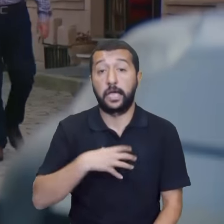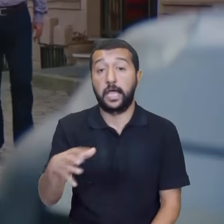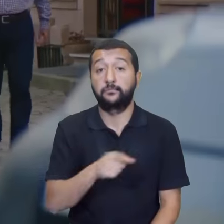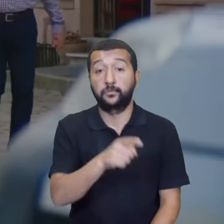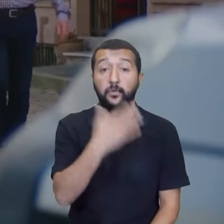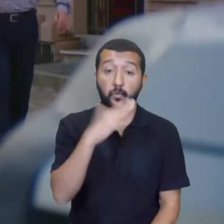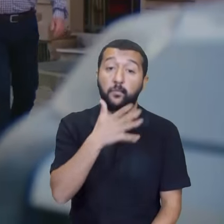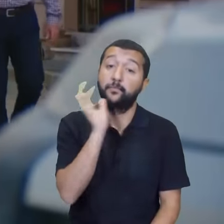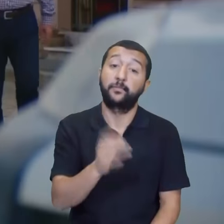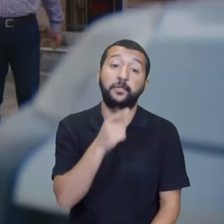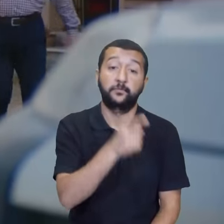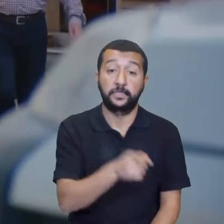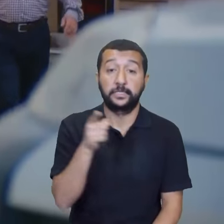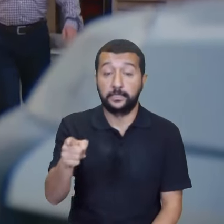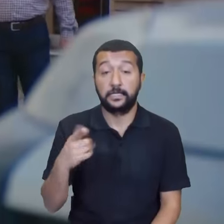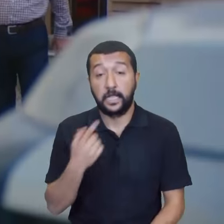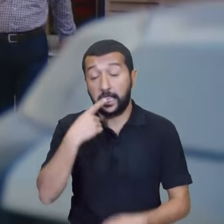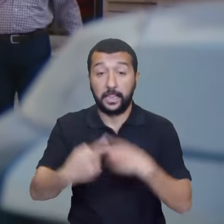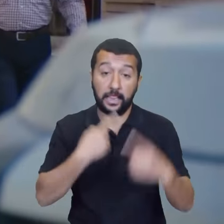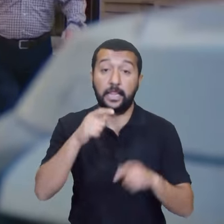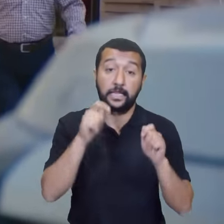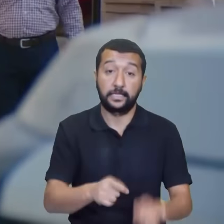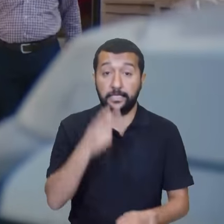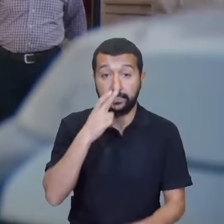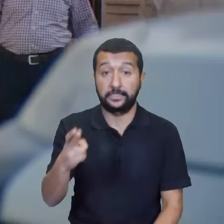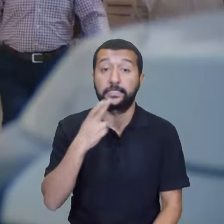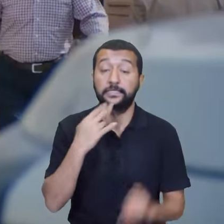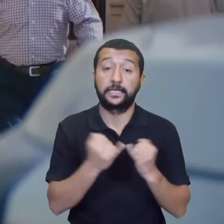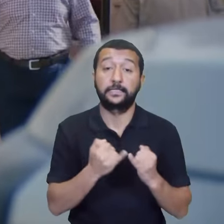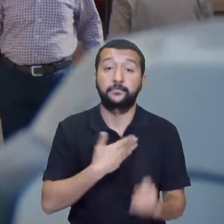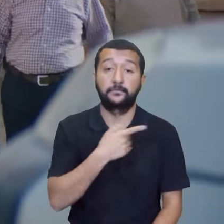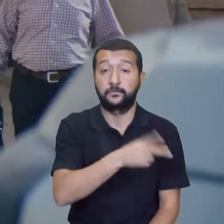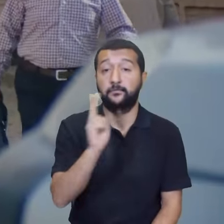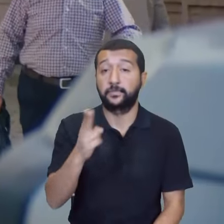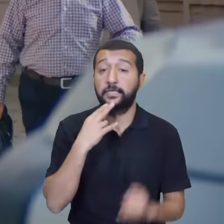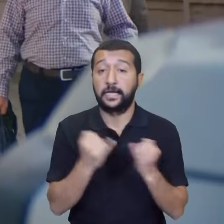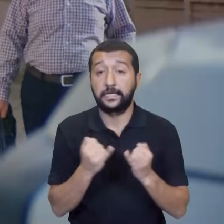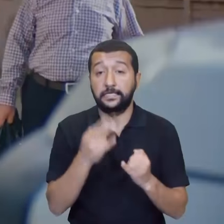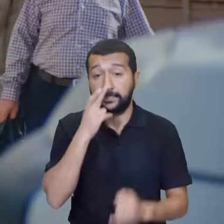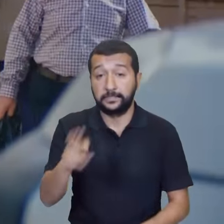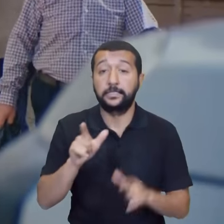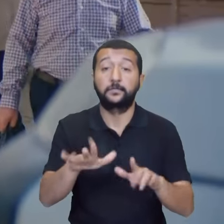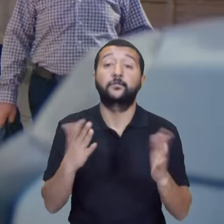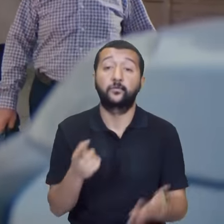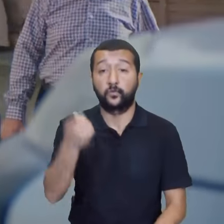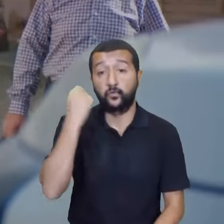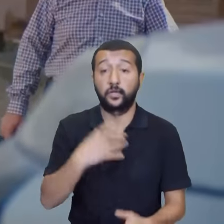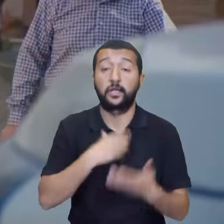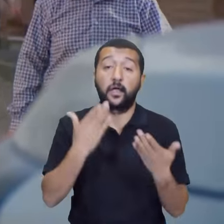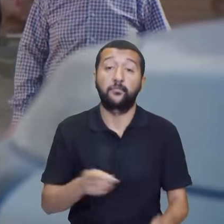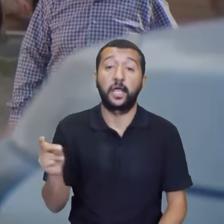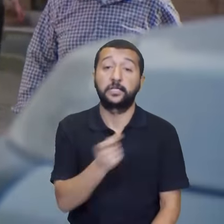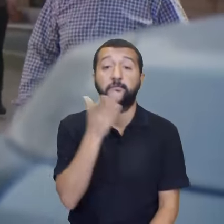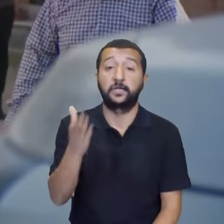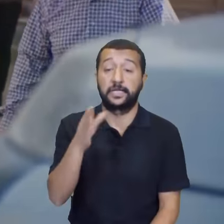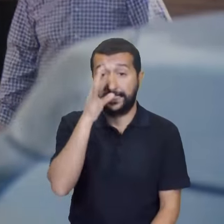almışmış, yok bilmem neymiş. Allem etti, kallem etti, kandırdı kardeşimi. Senin kardeşinin kandırılmaya ihtiyacı yok ki. Dünden razıydı